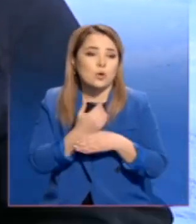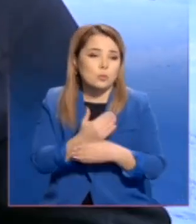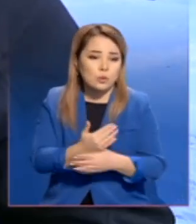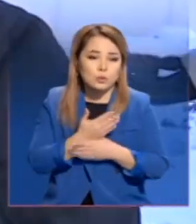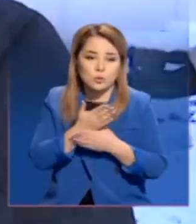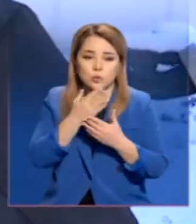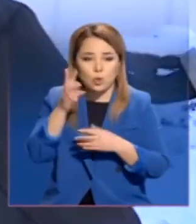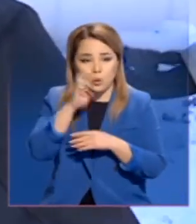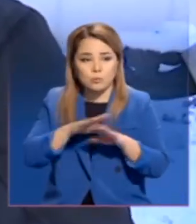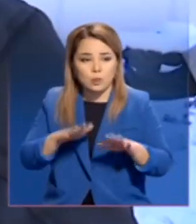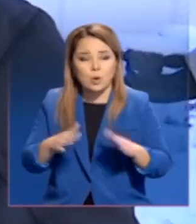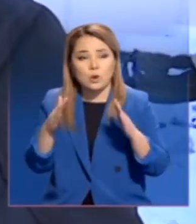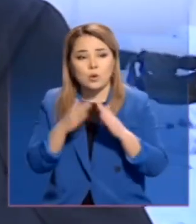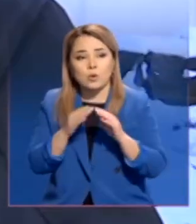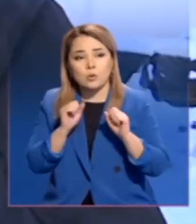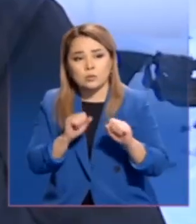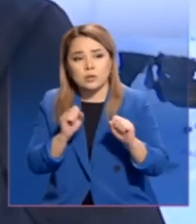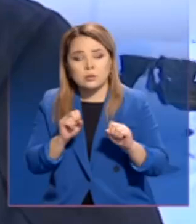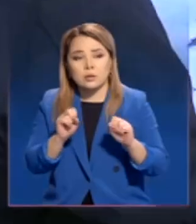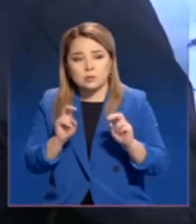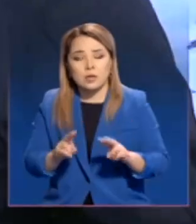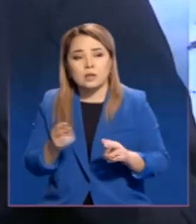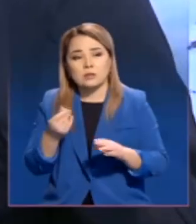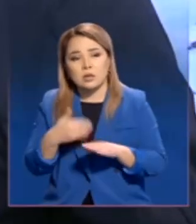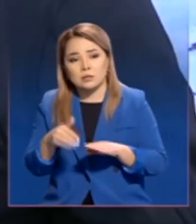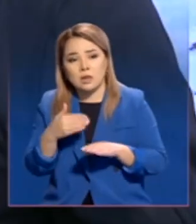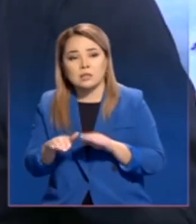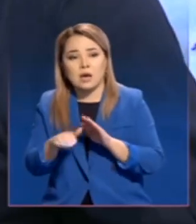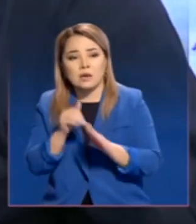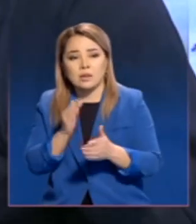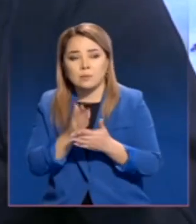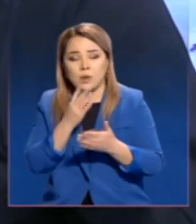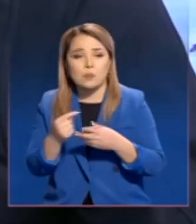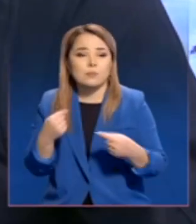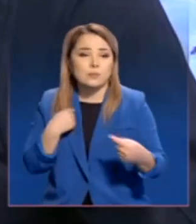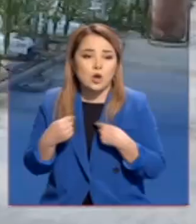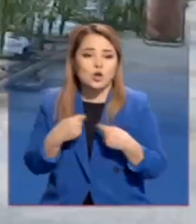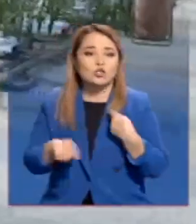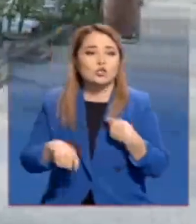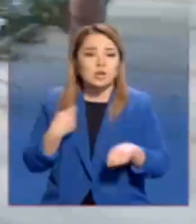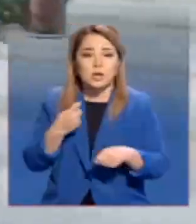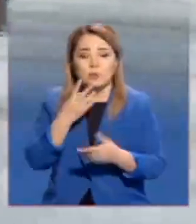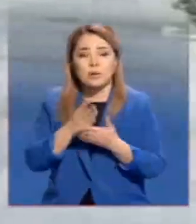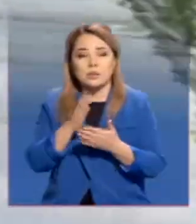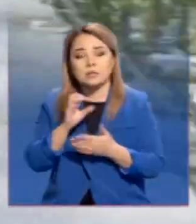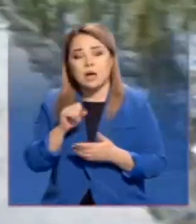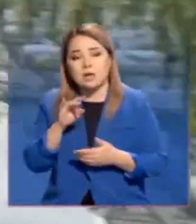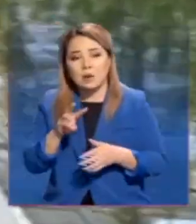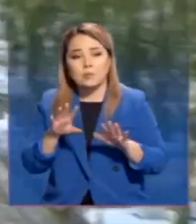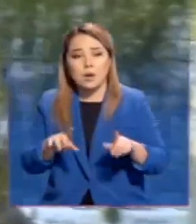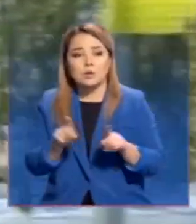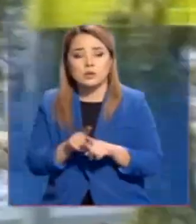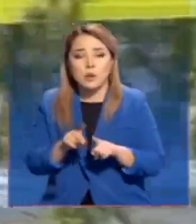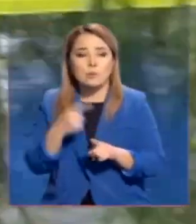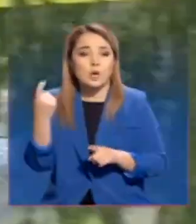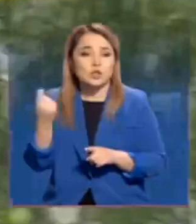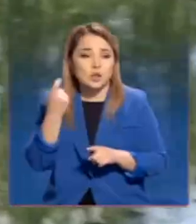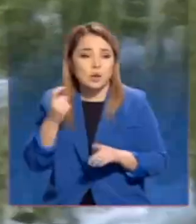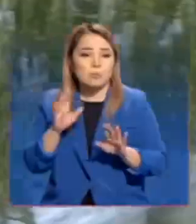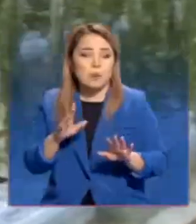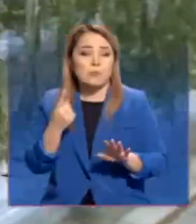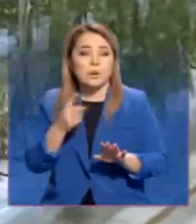жоқ үкіметтен бізге. Үйімізді қойғанбыз кредитке, ақша алғанбыз. Шығынға батып тұрып қой, қазірдің өзі шығын ол. Ал Сайрам ауданында бір ғана шаруа